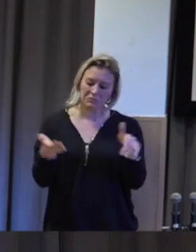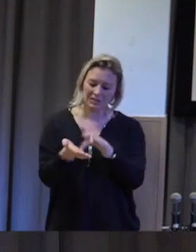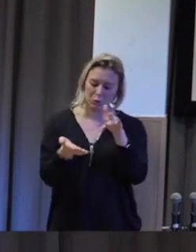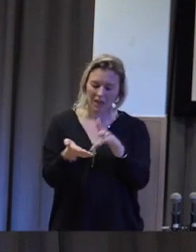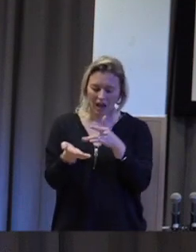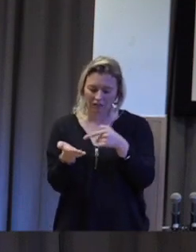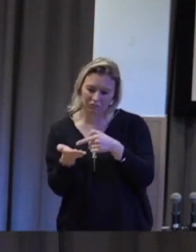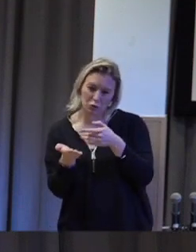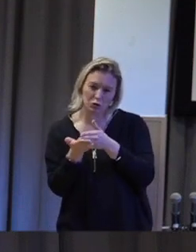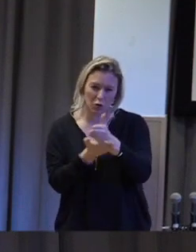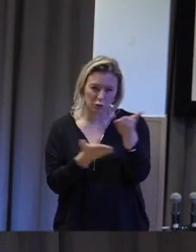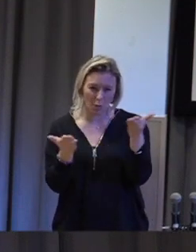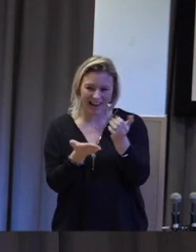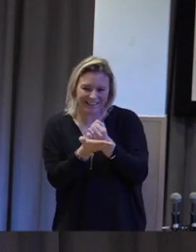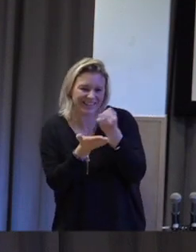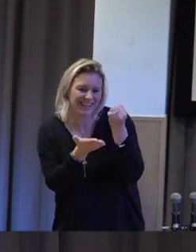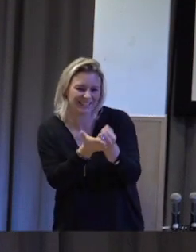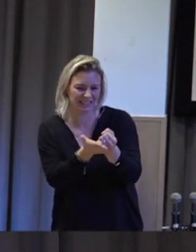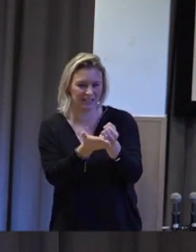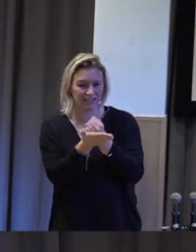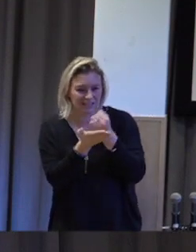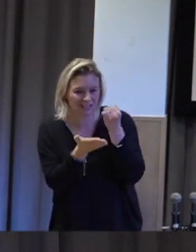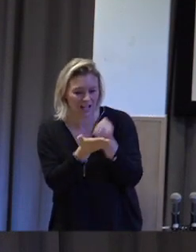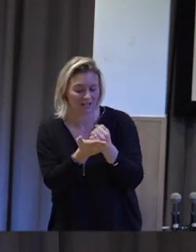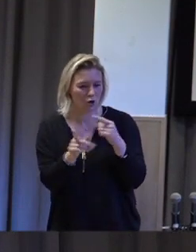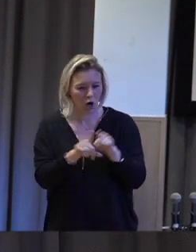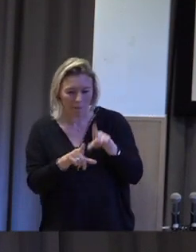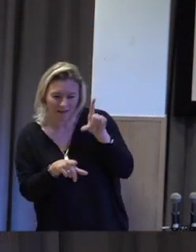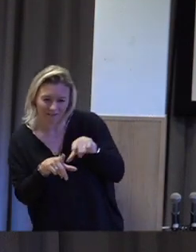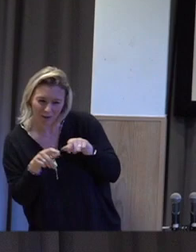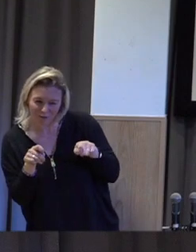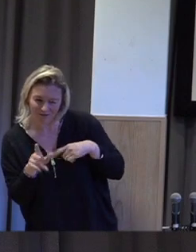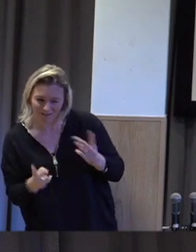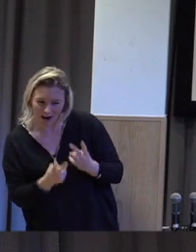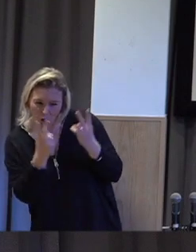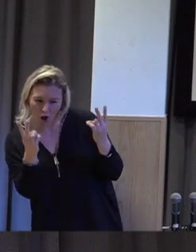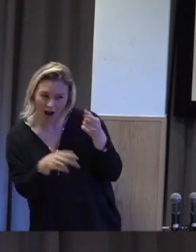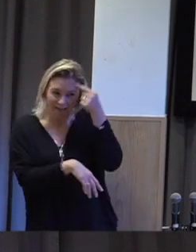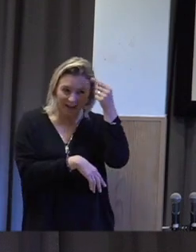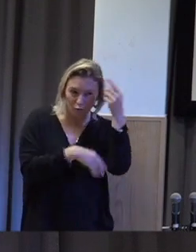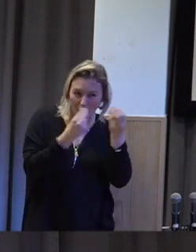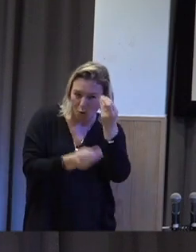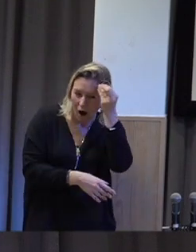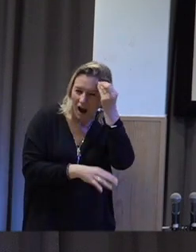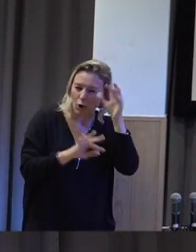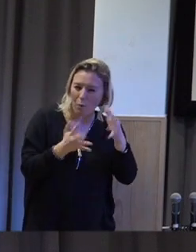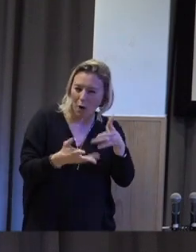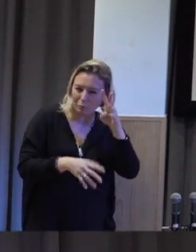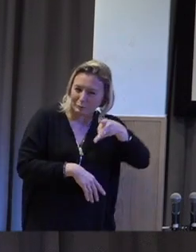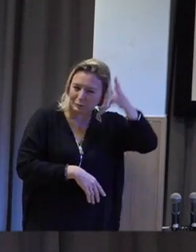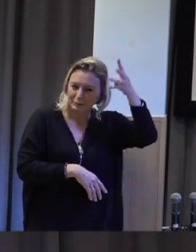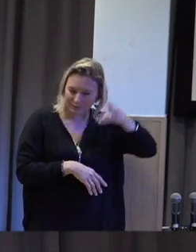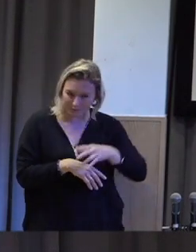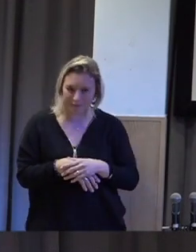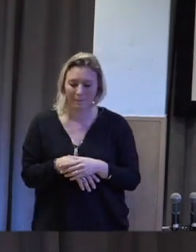quelqu'un pour vérifier sa valeur en qualité intellectuelle ou morale. Et il est vrai que quand nous